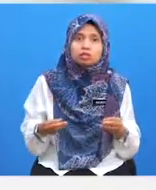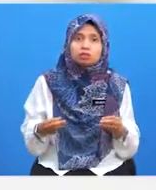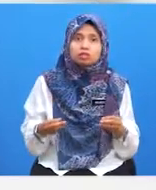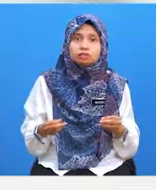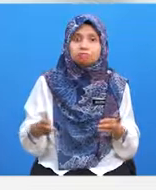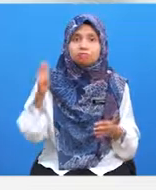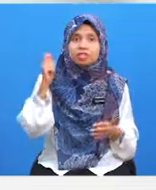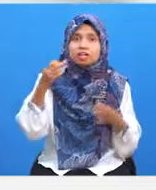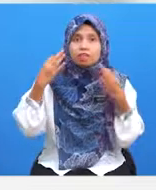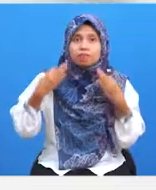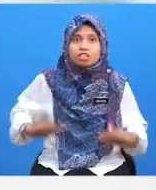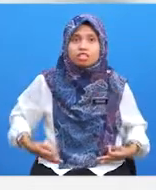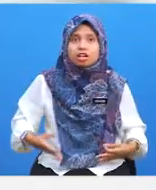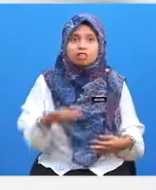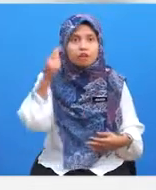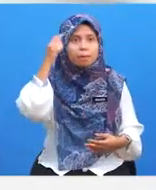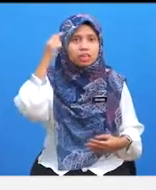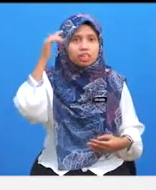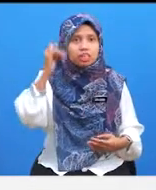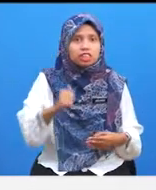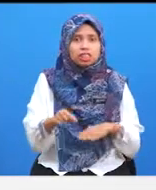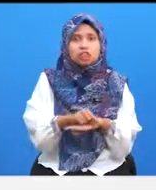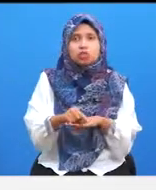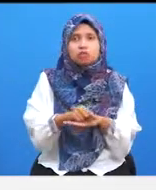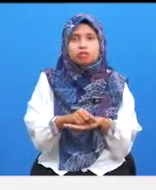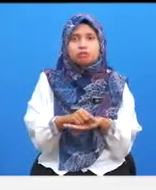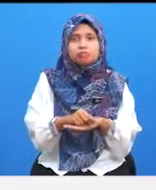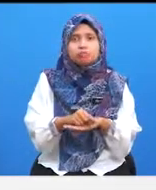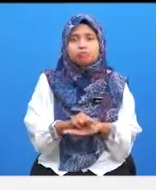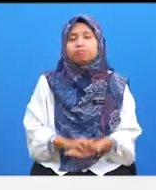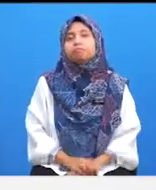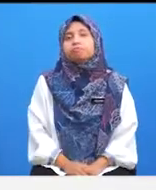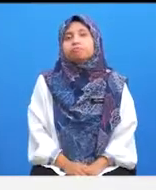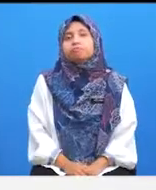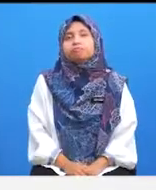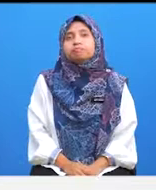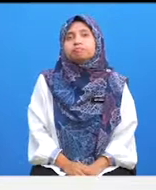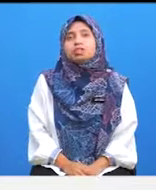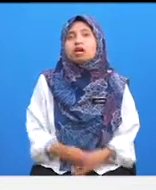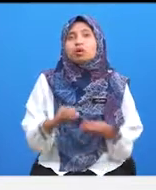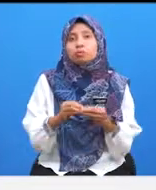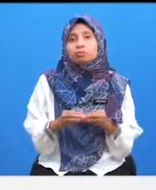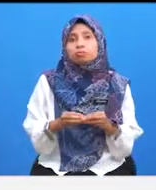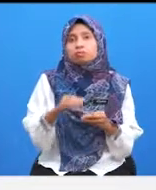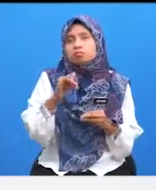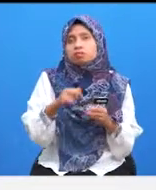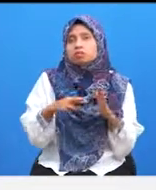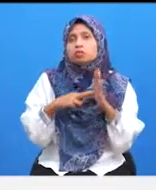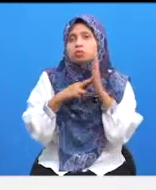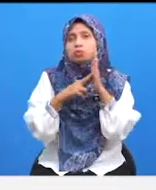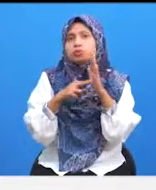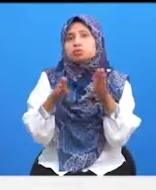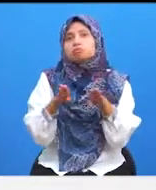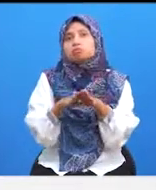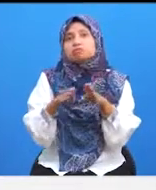fisik dan mental yang digembleng untuk melancarkan activity perniagaan yang dirujuk sebagai sumber